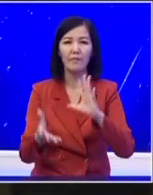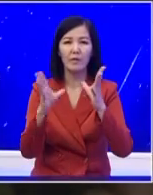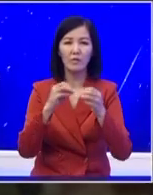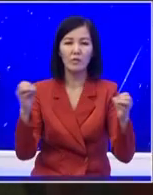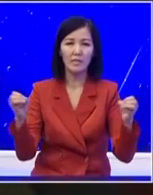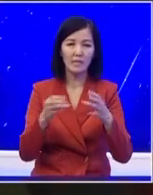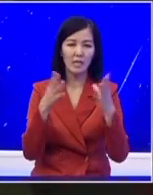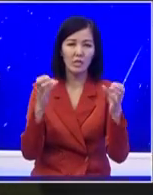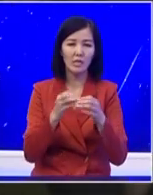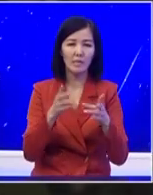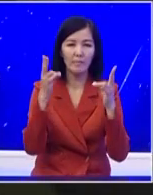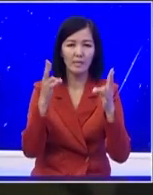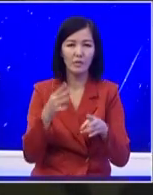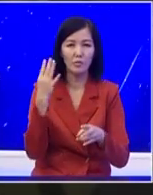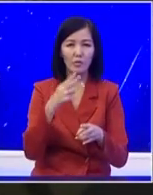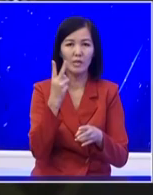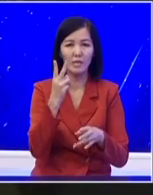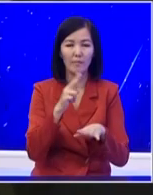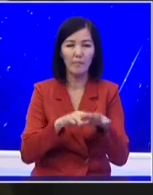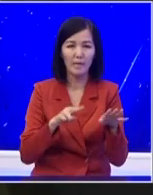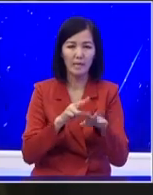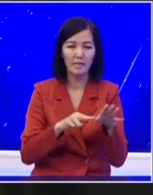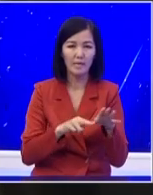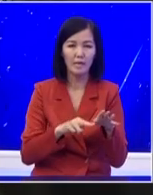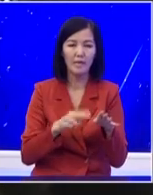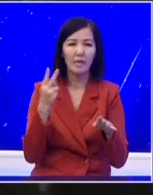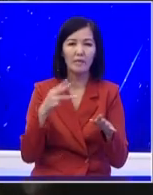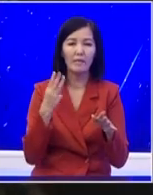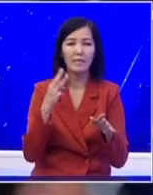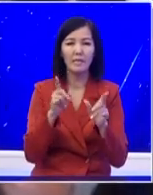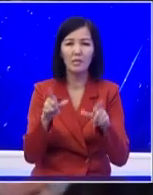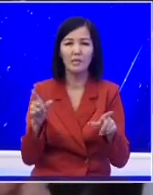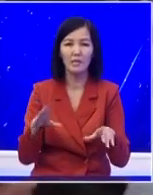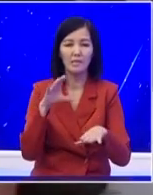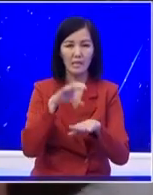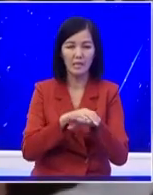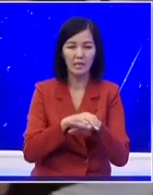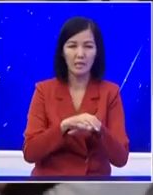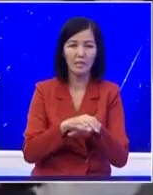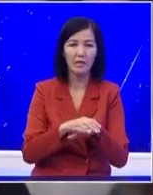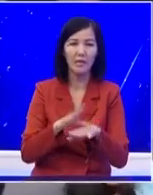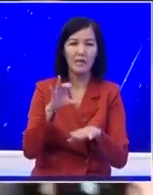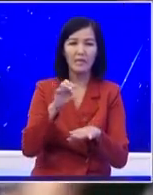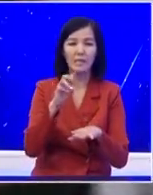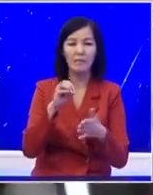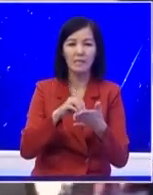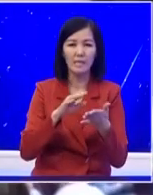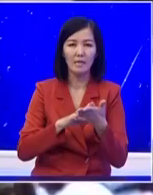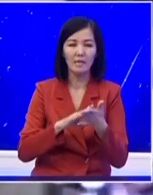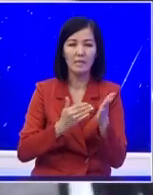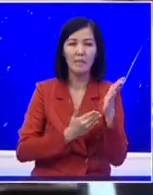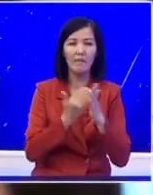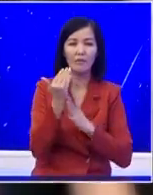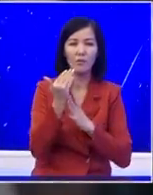стычек в Белграде пострадали 43 полицейских, 17 манифестантов, 23 человека задержаны. Накануне в Сербии был зарегистрирован самый